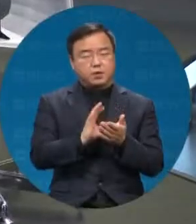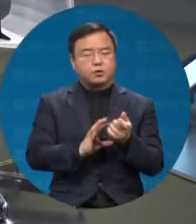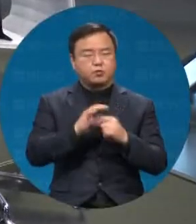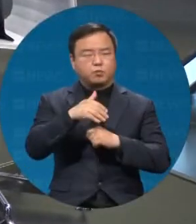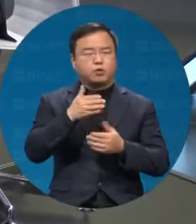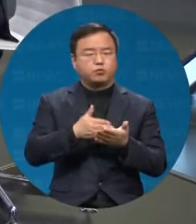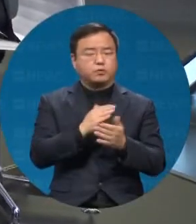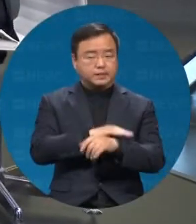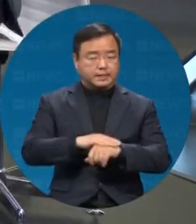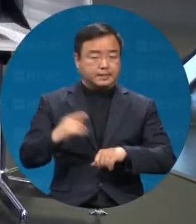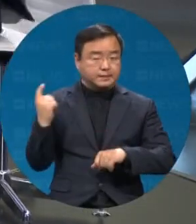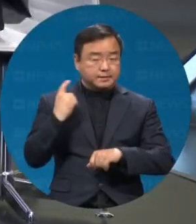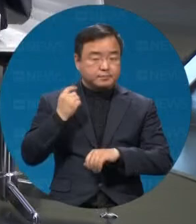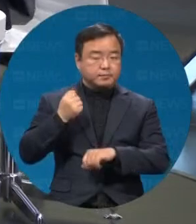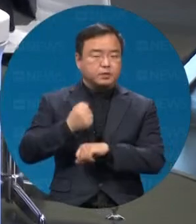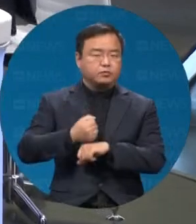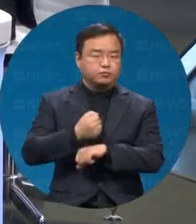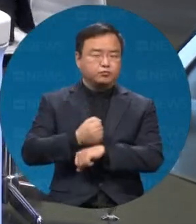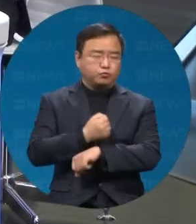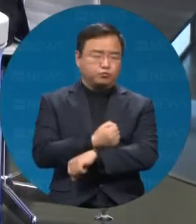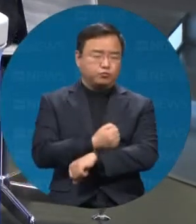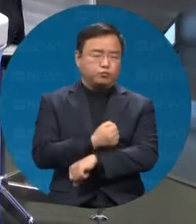손석희 잘 쓰고 있습니다